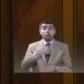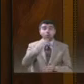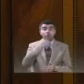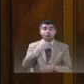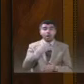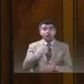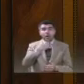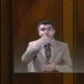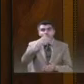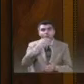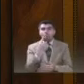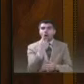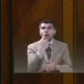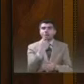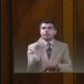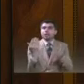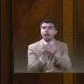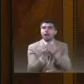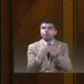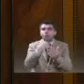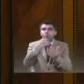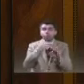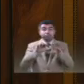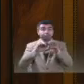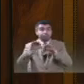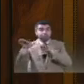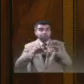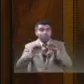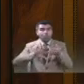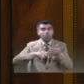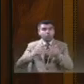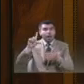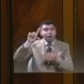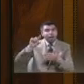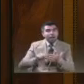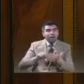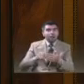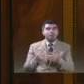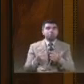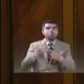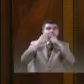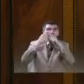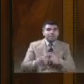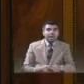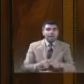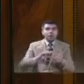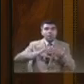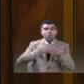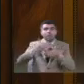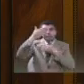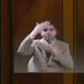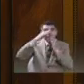منكم بأن التدابير الرامية إلى خفض عجز الميزانية العمومية لا يجب أن